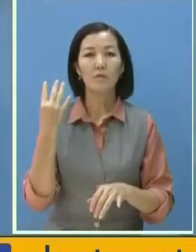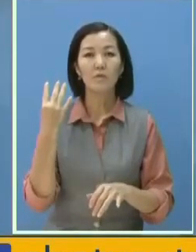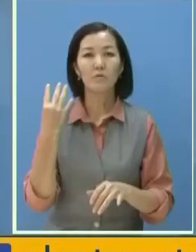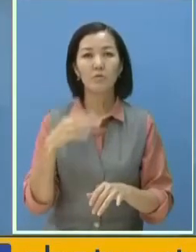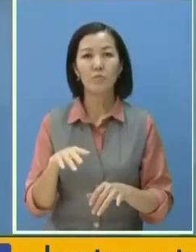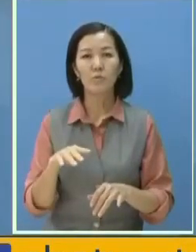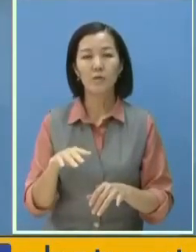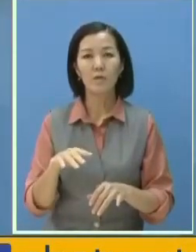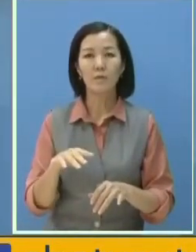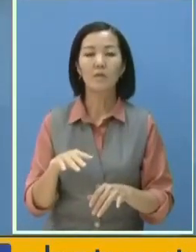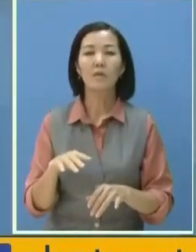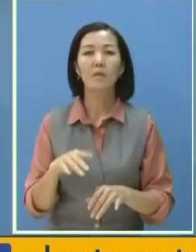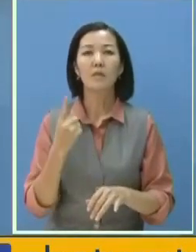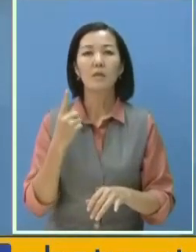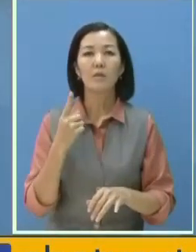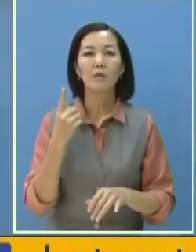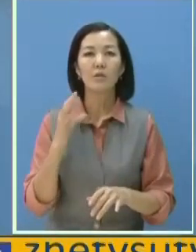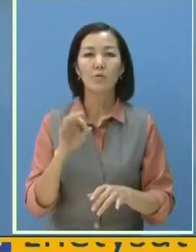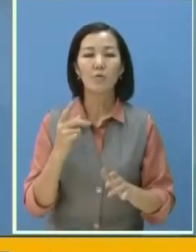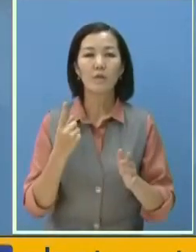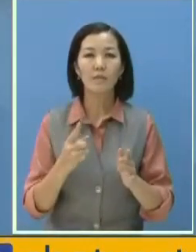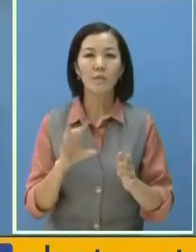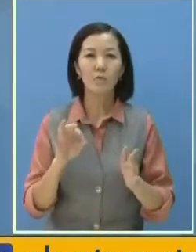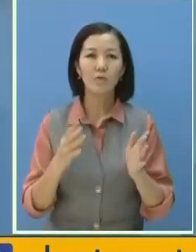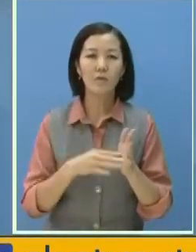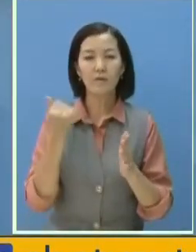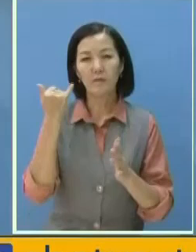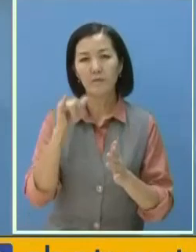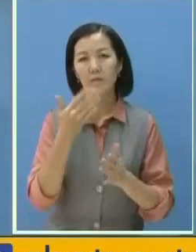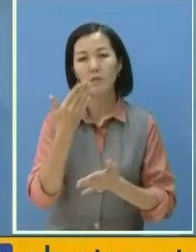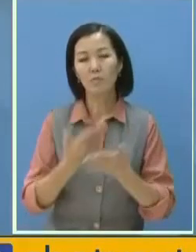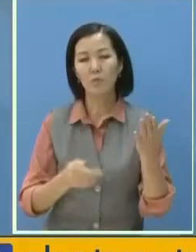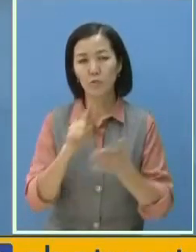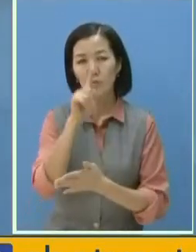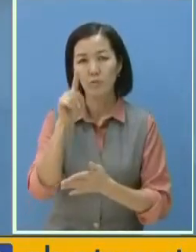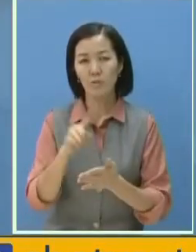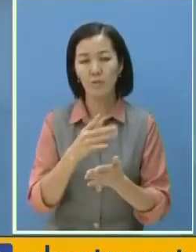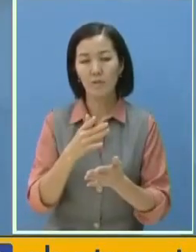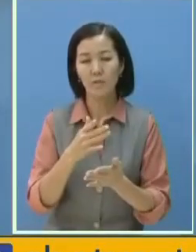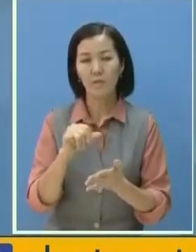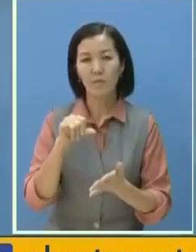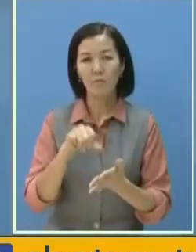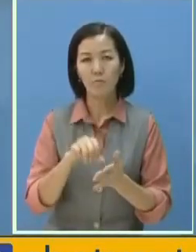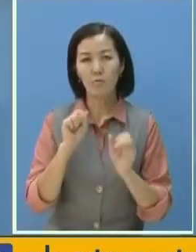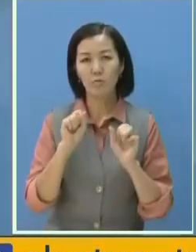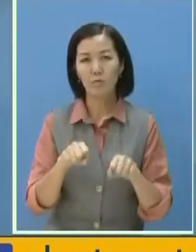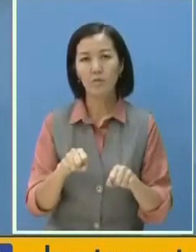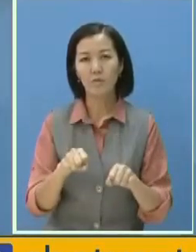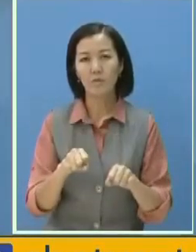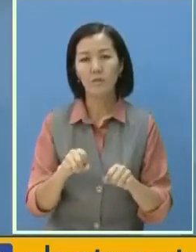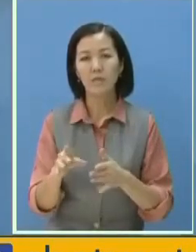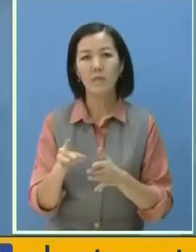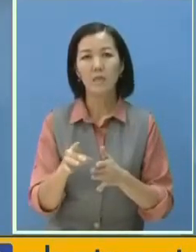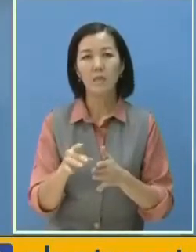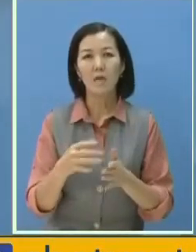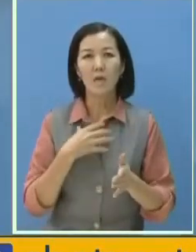8-72-82. И, собственно говоря, сам номер телефона 400109. Звоните, пожалуйста, и подключайтесь к нашей беседе. А беседа у нас будет чрезвычайно